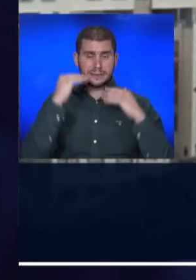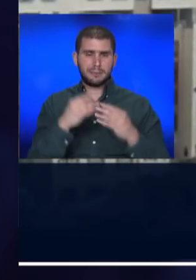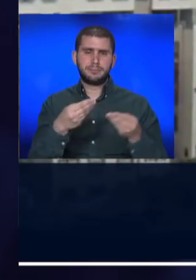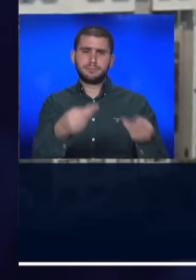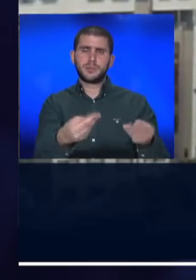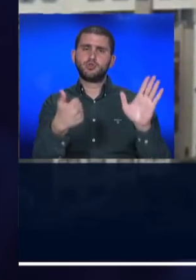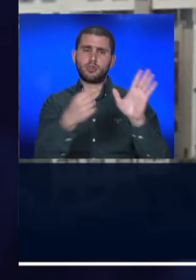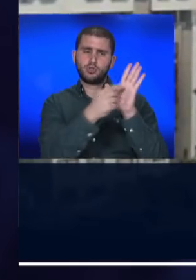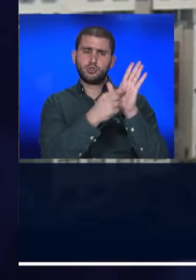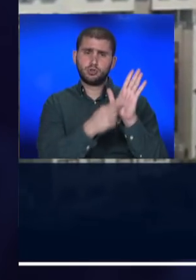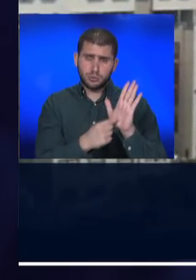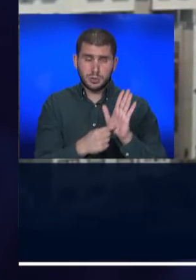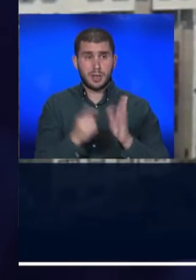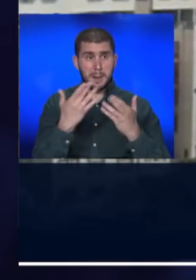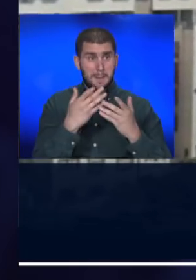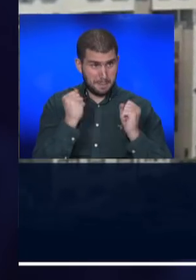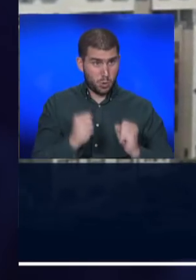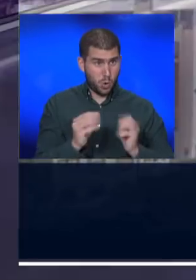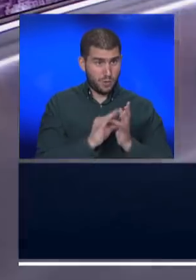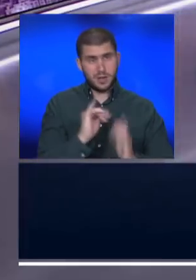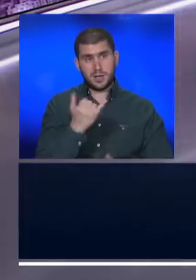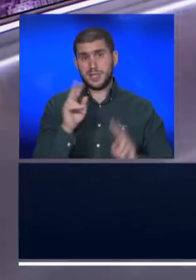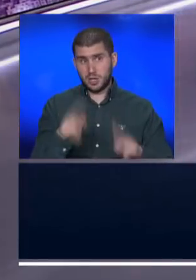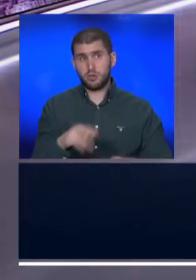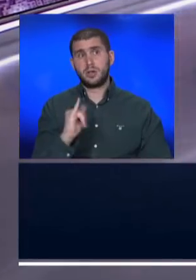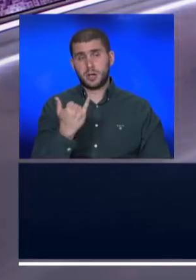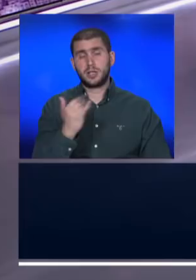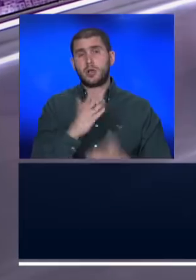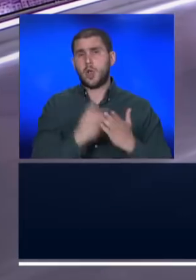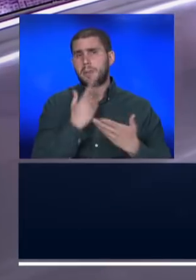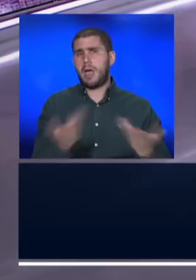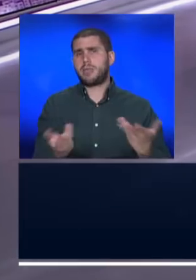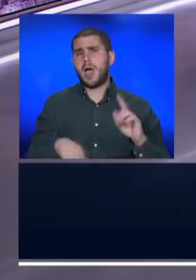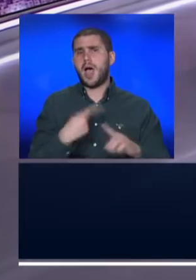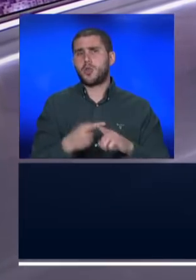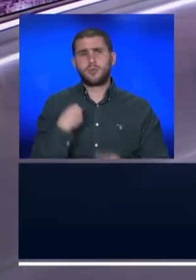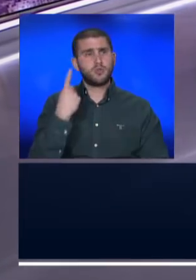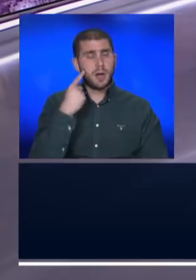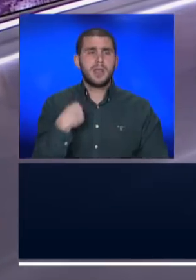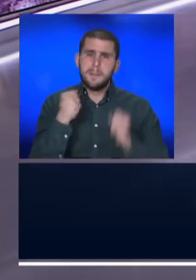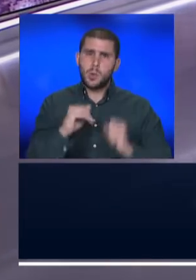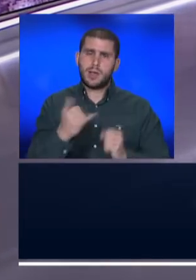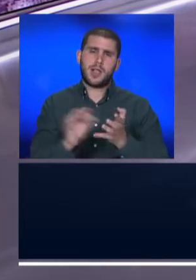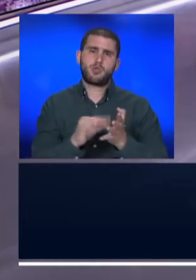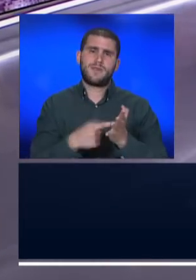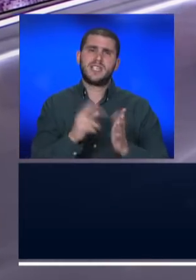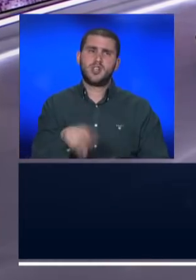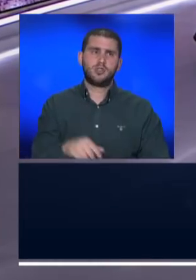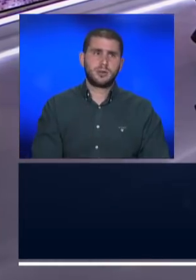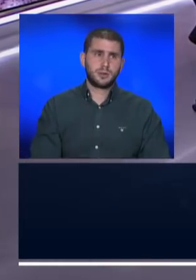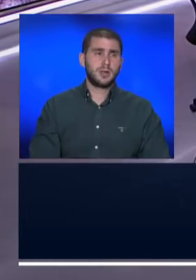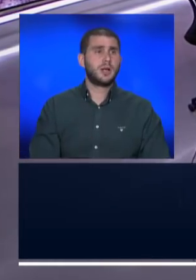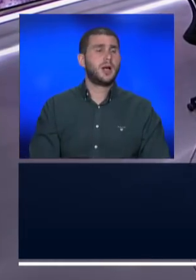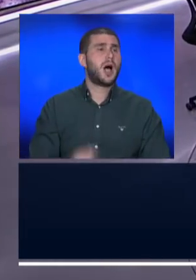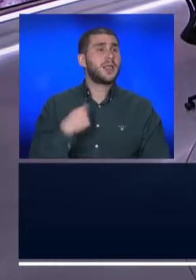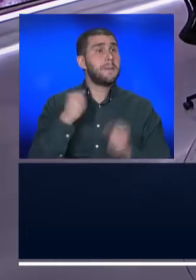בטוח שהיא כתובה? כן. יש כאלה שאומרים שהיא לא כתובה, עד היום שאני שומע. אני בטוח שהיא כתובה. אוקיי. רגע, אני בטוח שהיא כתובה. לא,